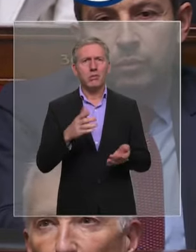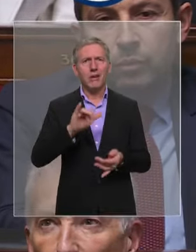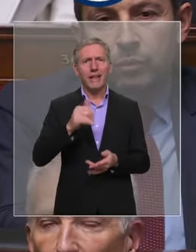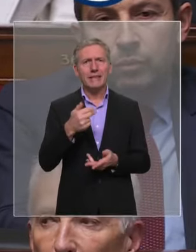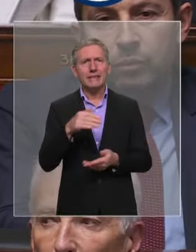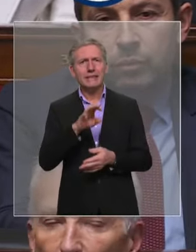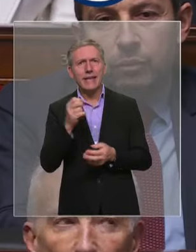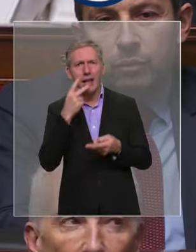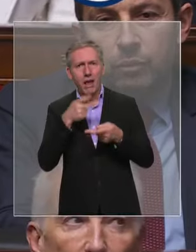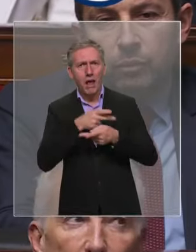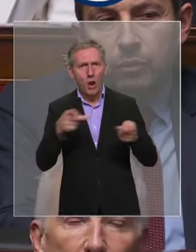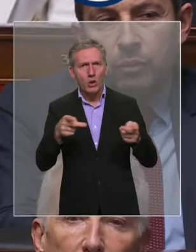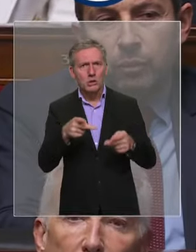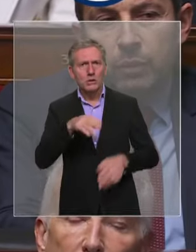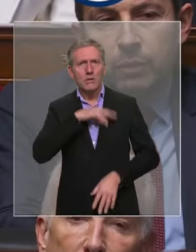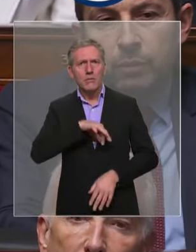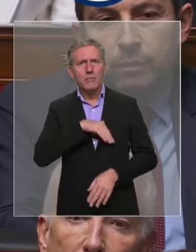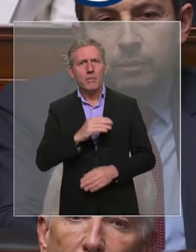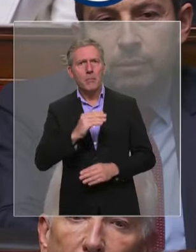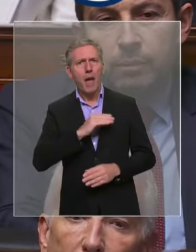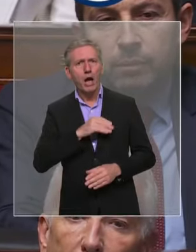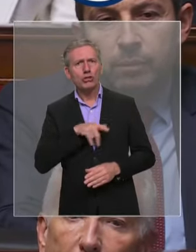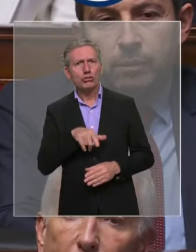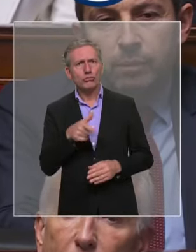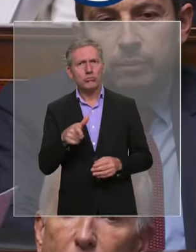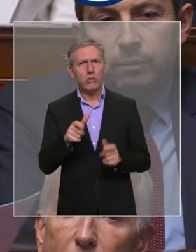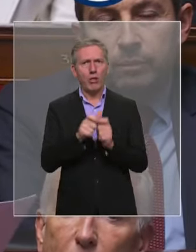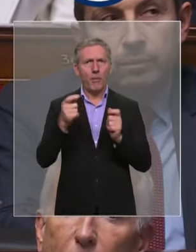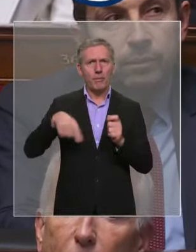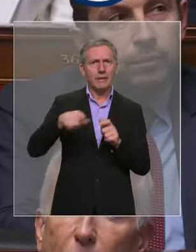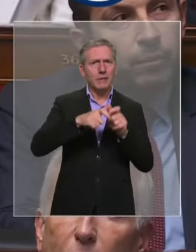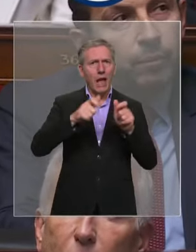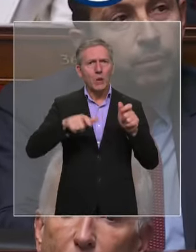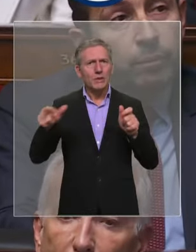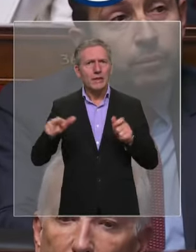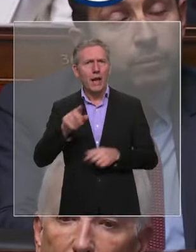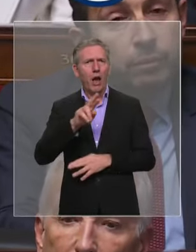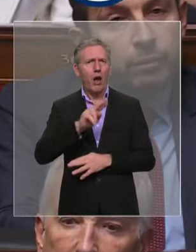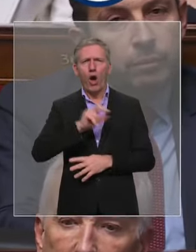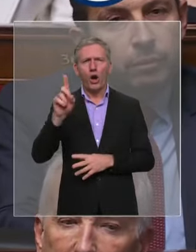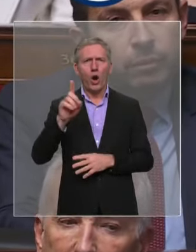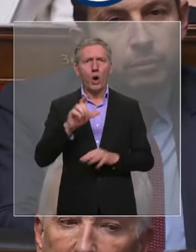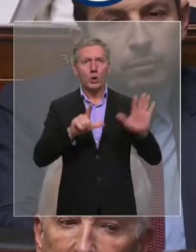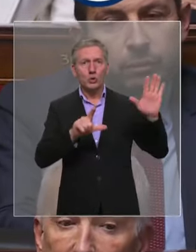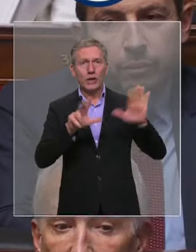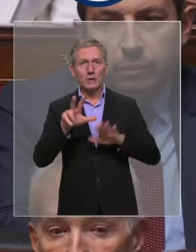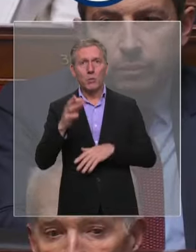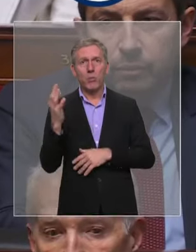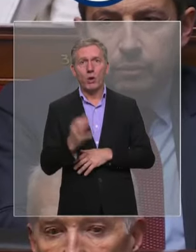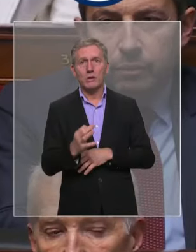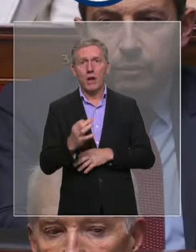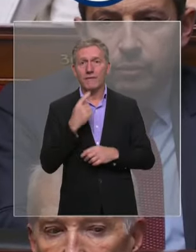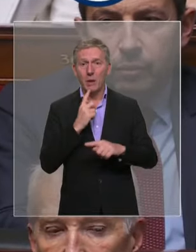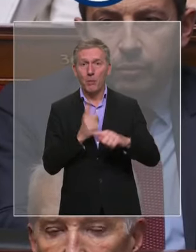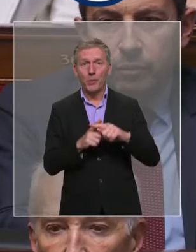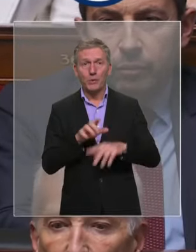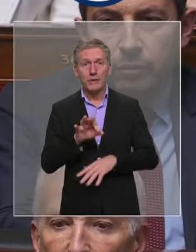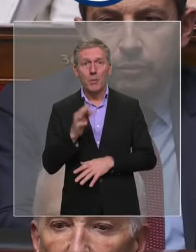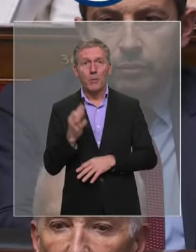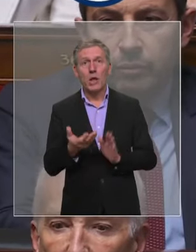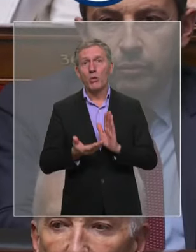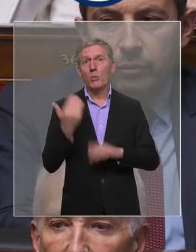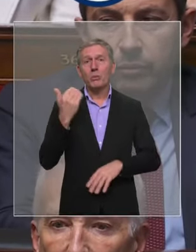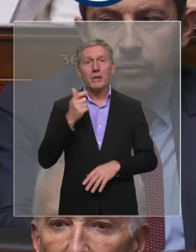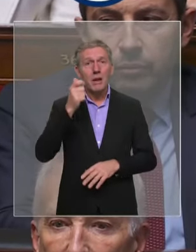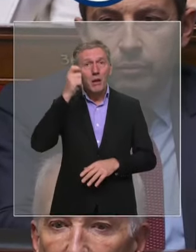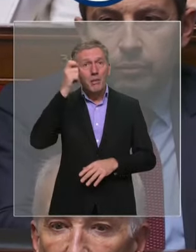que les marges des multinationales de l'énergie avaient atteint le niveau record de 78%, une hausse de 50% depuis qu'Emmanuel Macron est